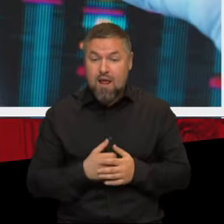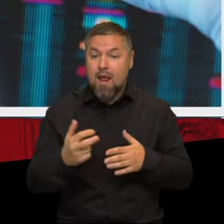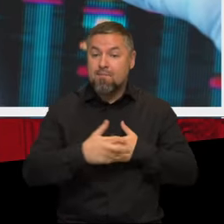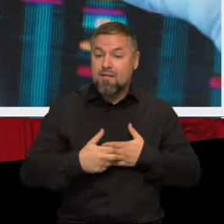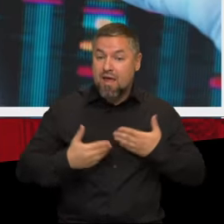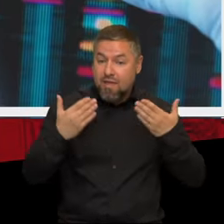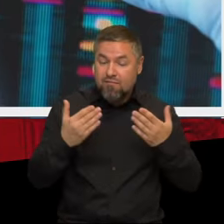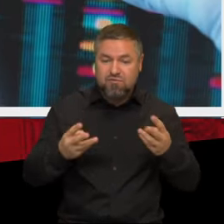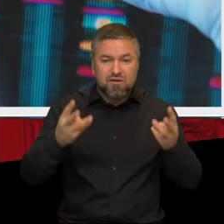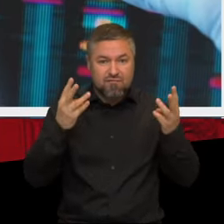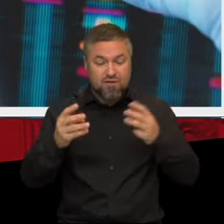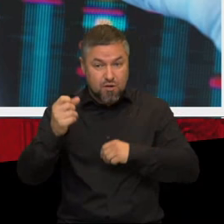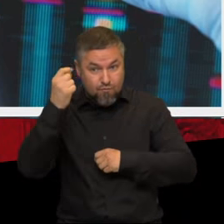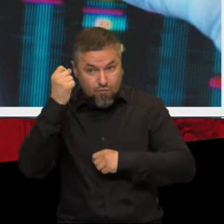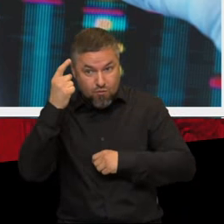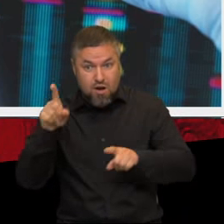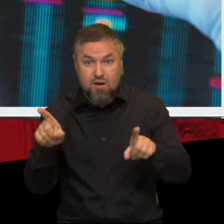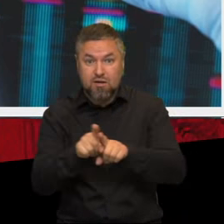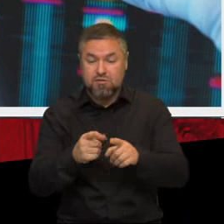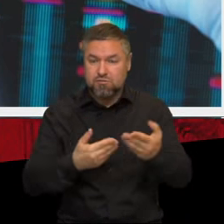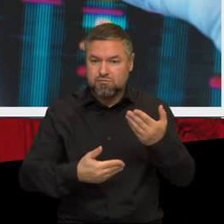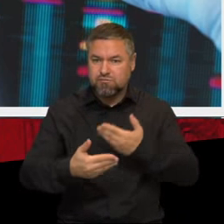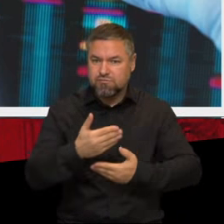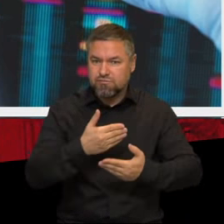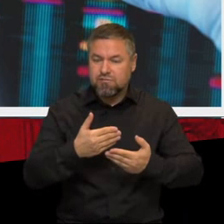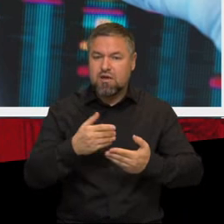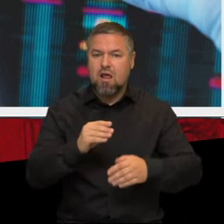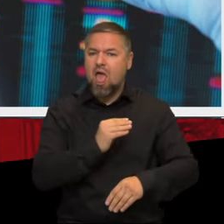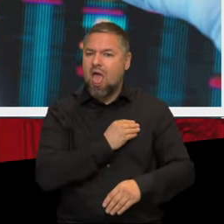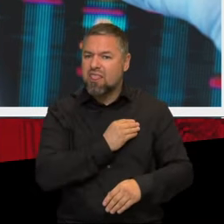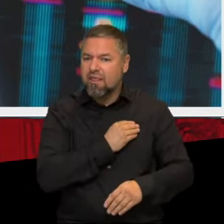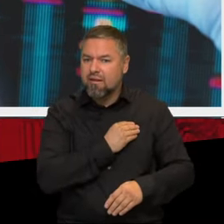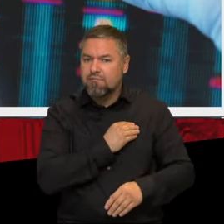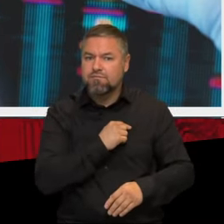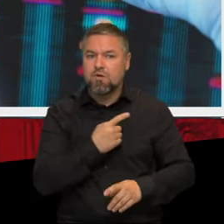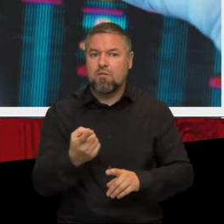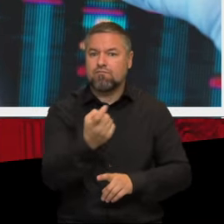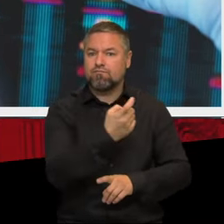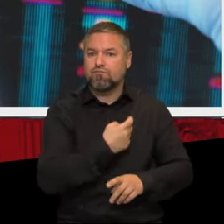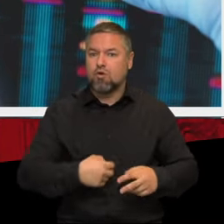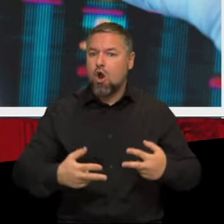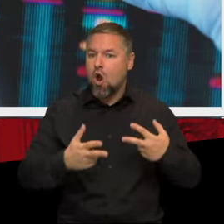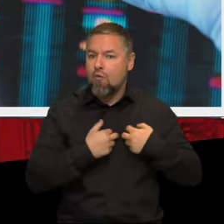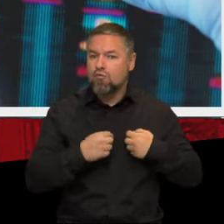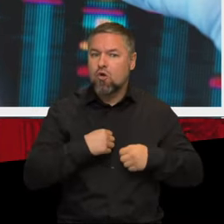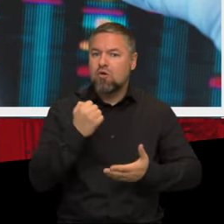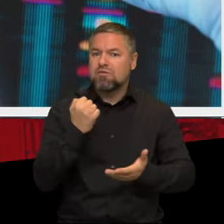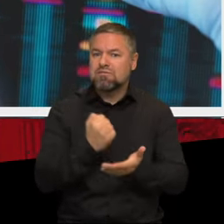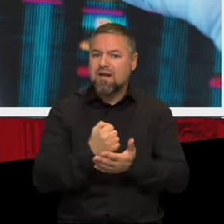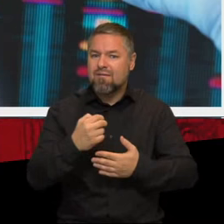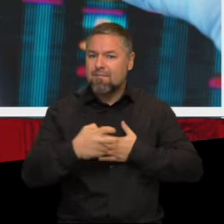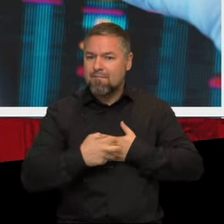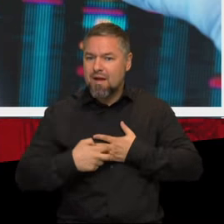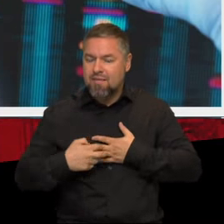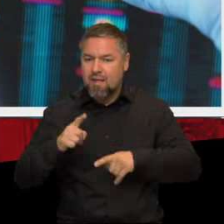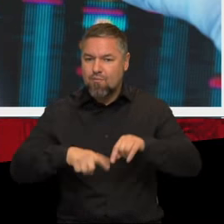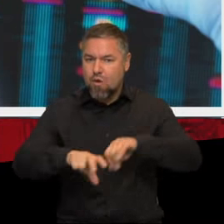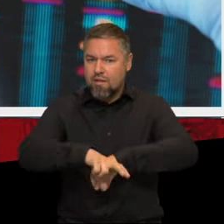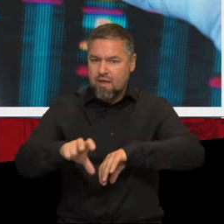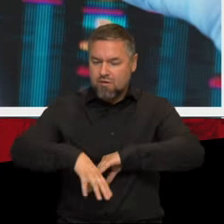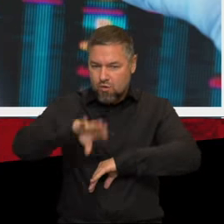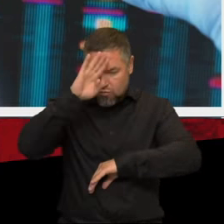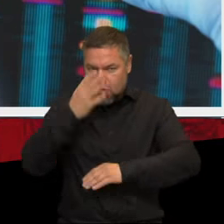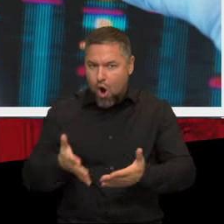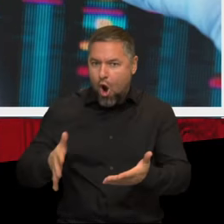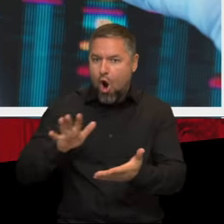naukowych ważna jest nie tylko innowacyjność, ale także wymiar etyczny. Powołaliśmy Komisję do Spraw Etyki Badań Naukowych Politechniki Łódzkiej, która wydaje opinię